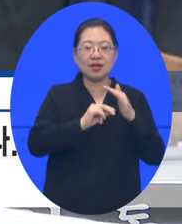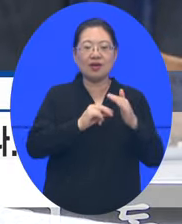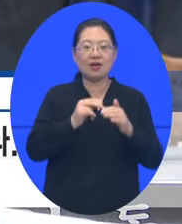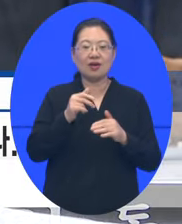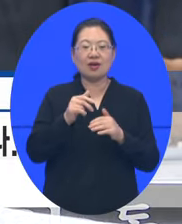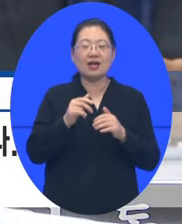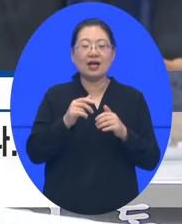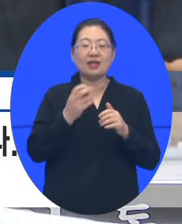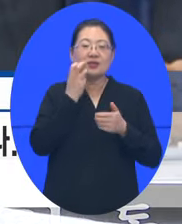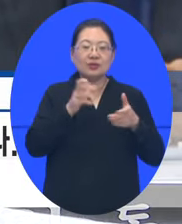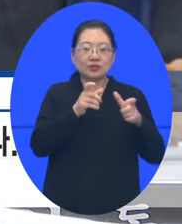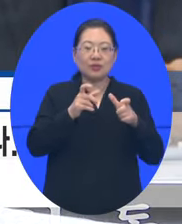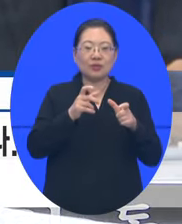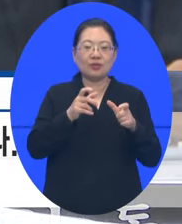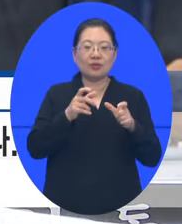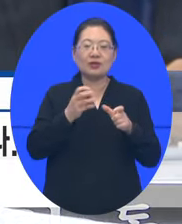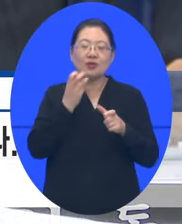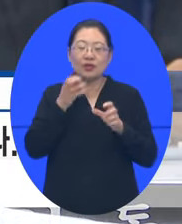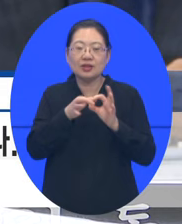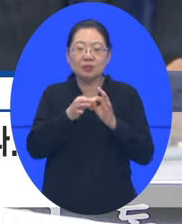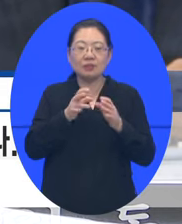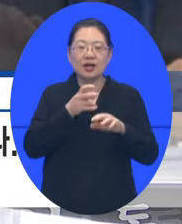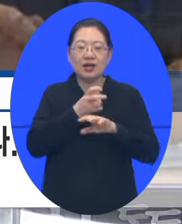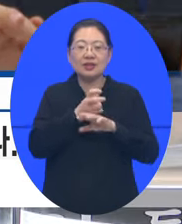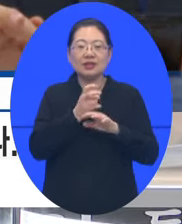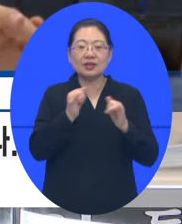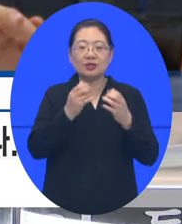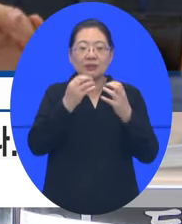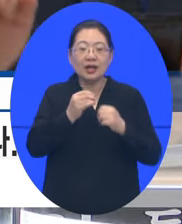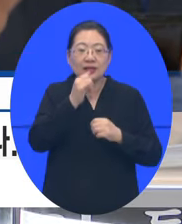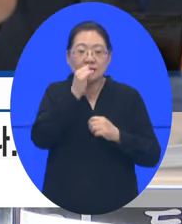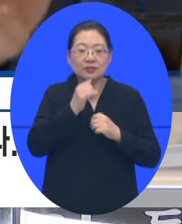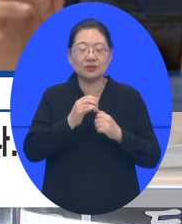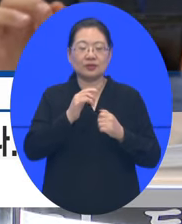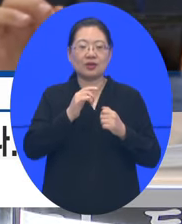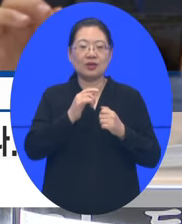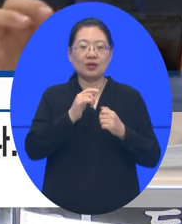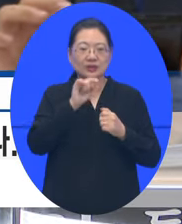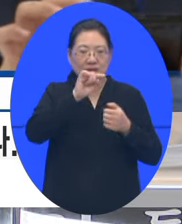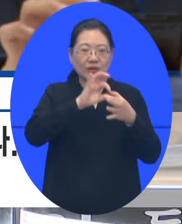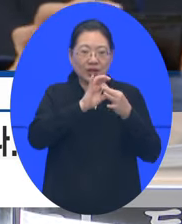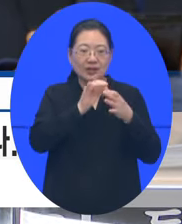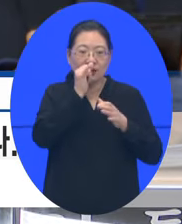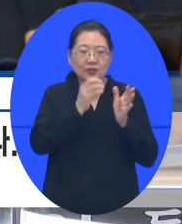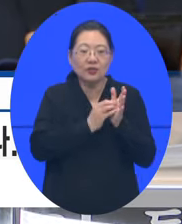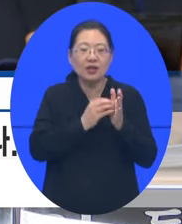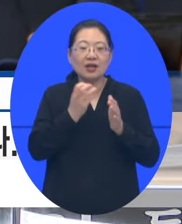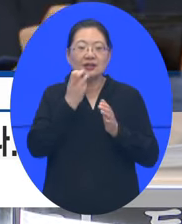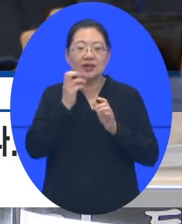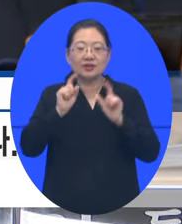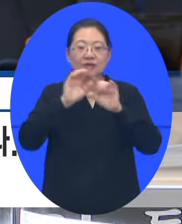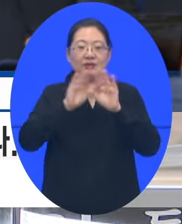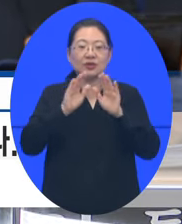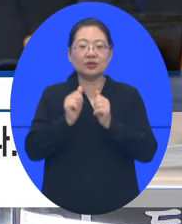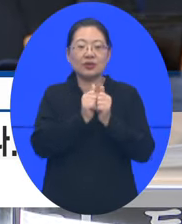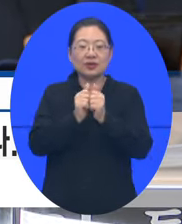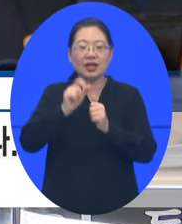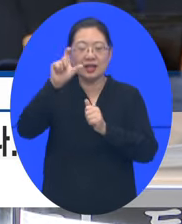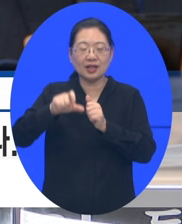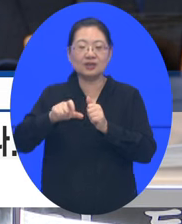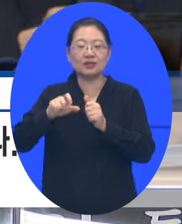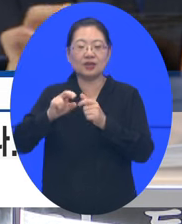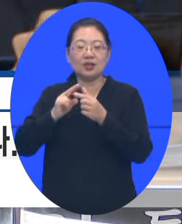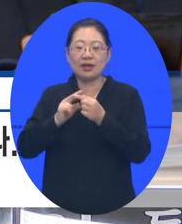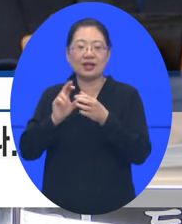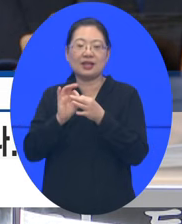신분당선이나 광역버스를 이용하는 도민들로 다 해당이 되시고 서울의 그 기후동행 카드와 저희는 뭐 전혀 무관하게